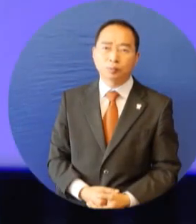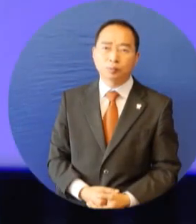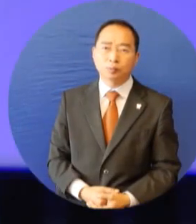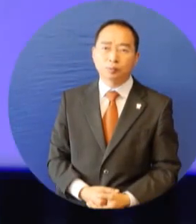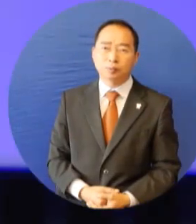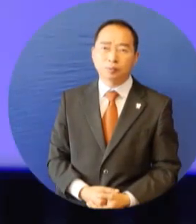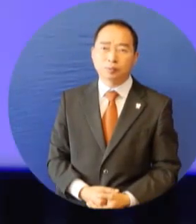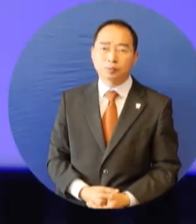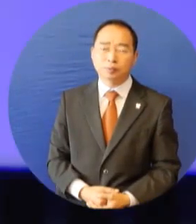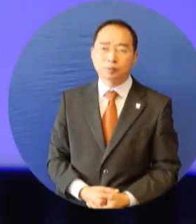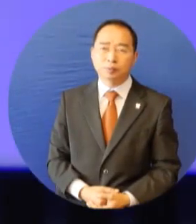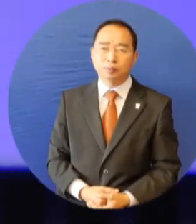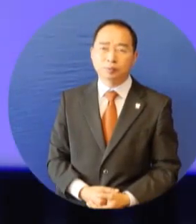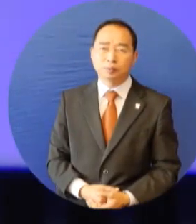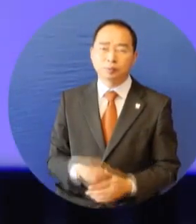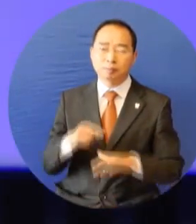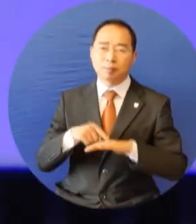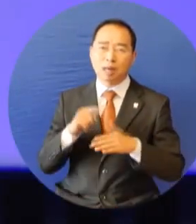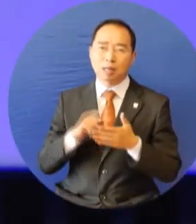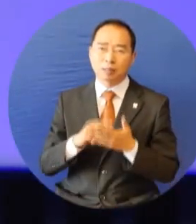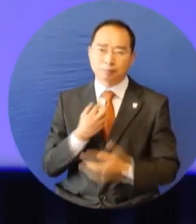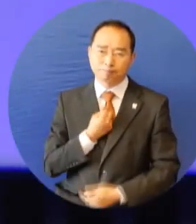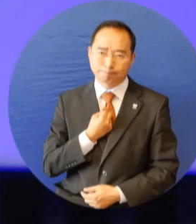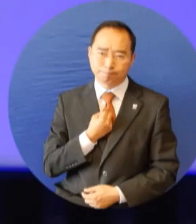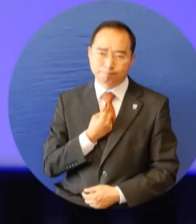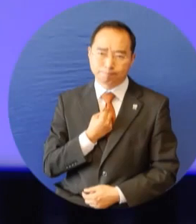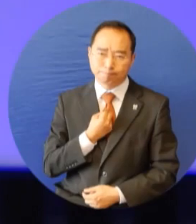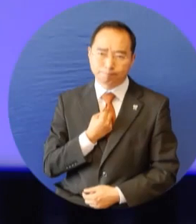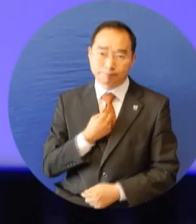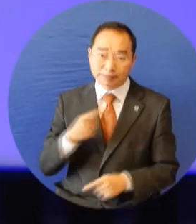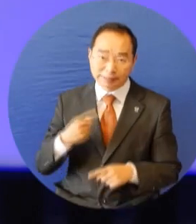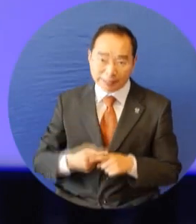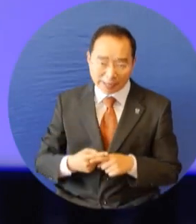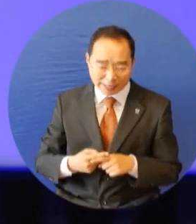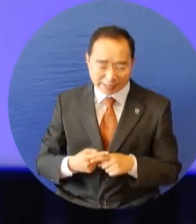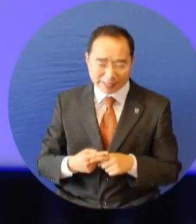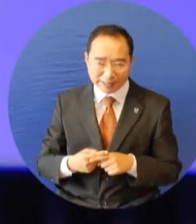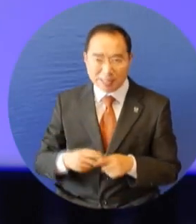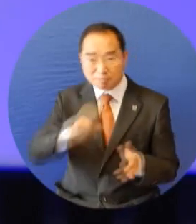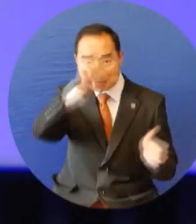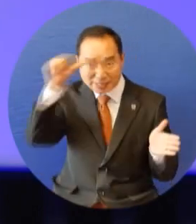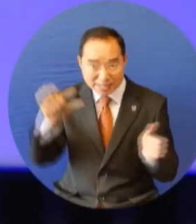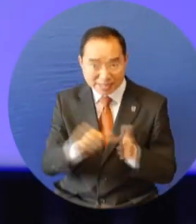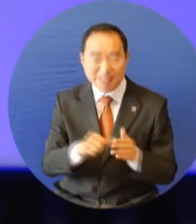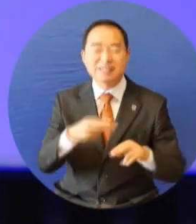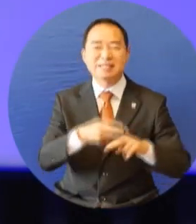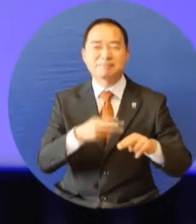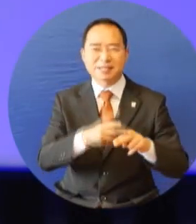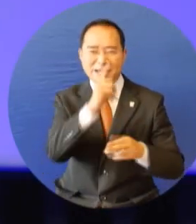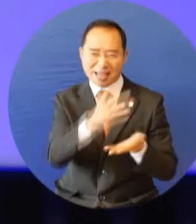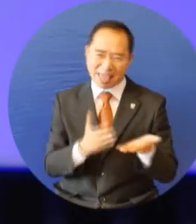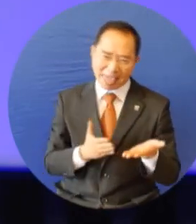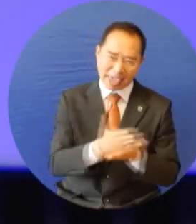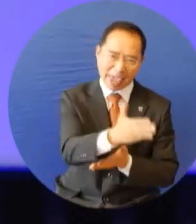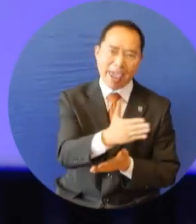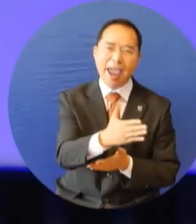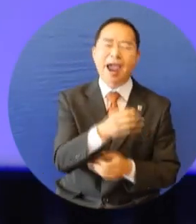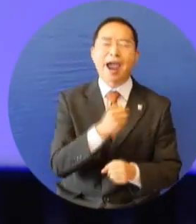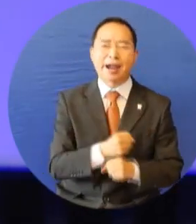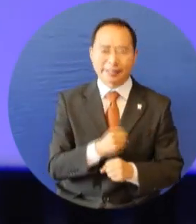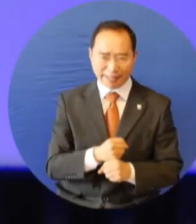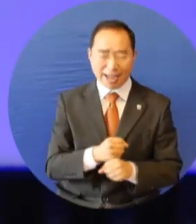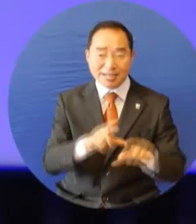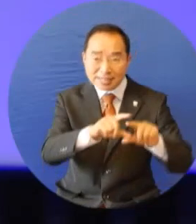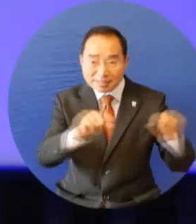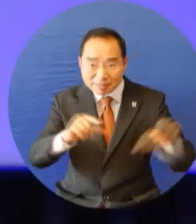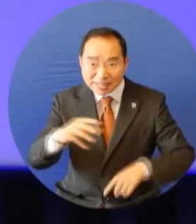이럴 방법이 없어요. 그래서 그걸 쭉 이렇게 이어오다가 나